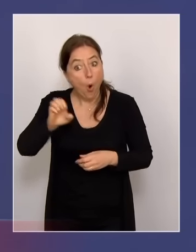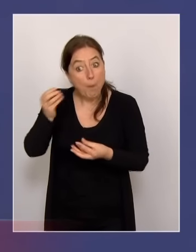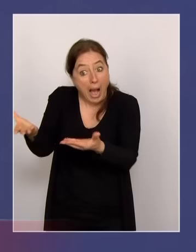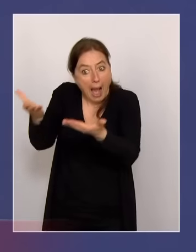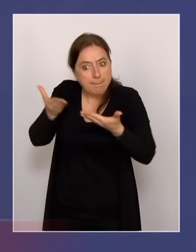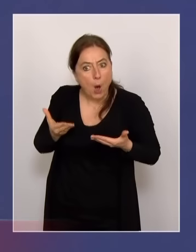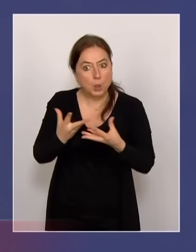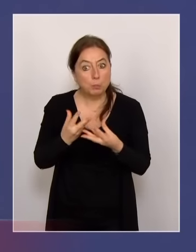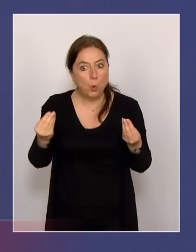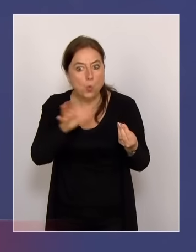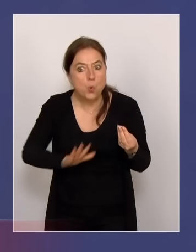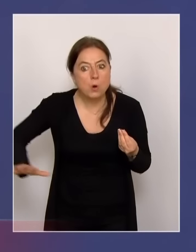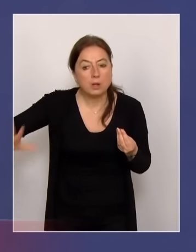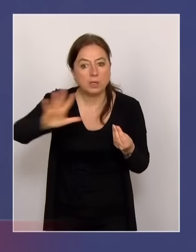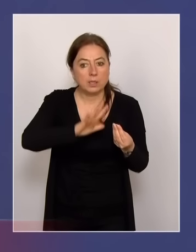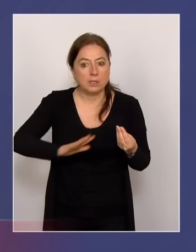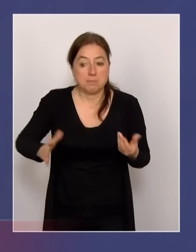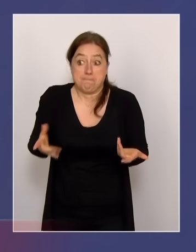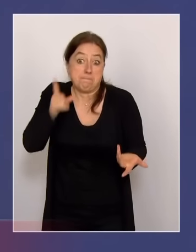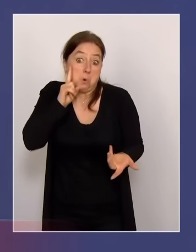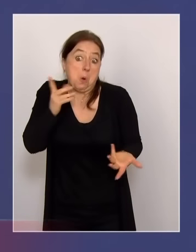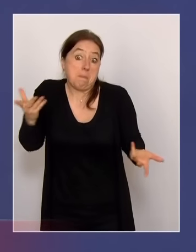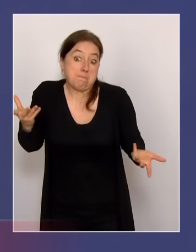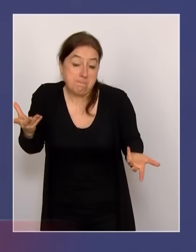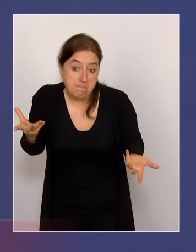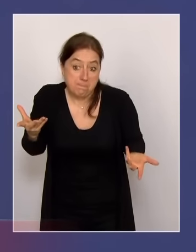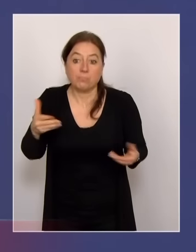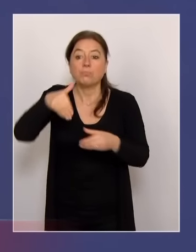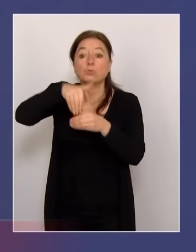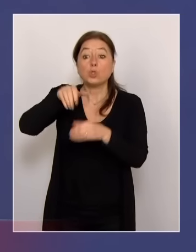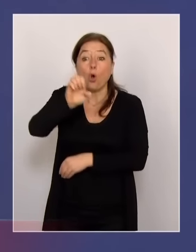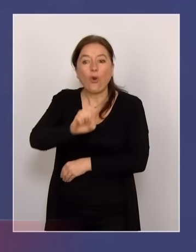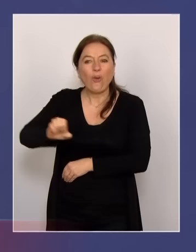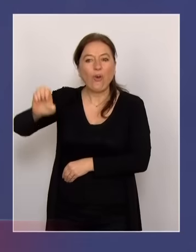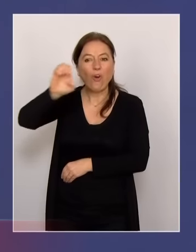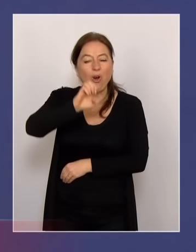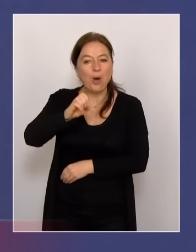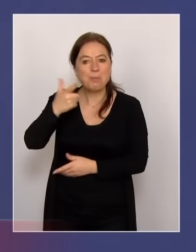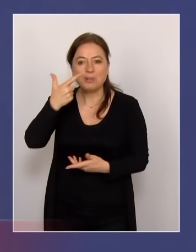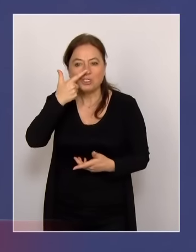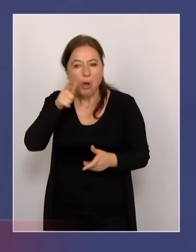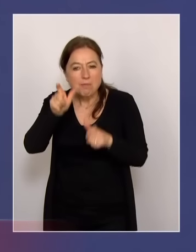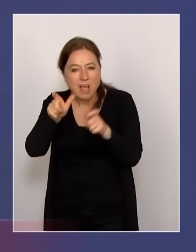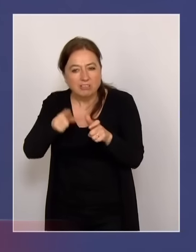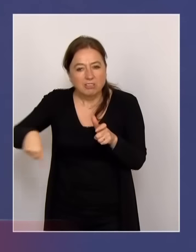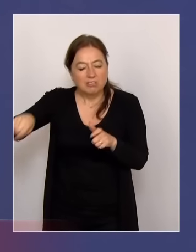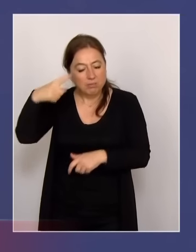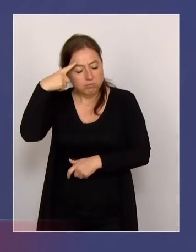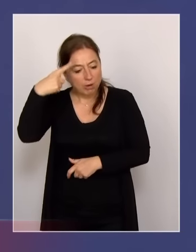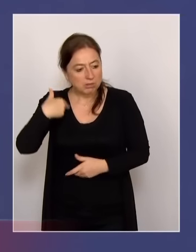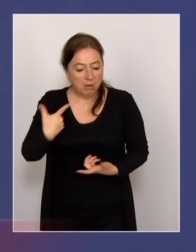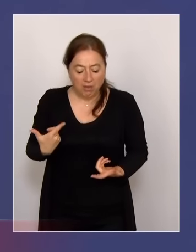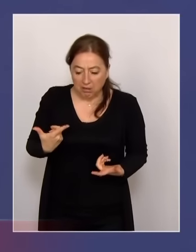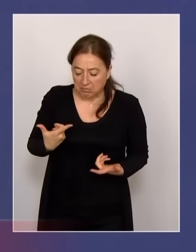Ce serait trop long ici de dire qu'il y en fait dans notre Europe structurellement toujours ce doute sur elle-même. Nous sommes le continent la